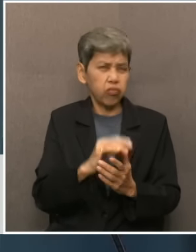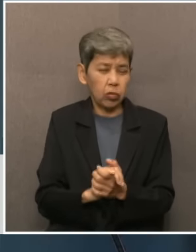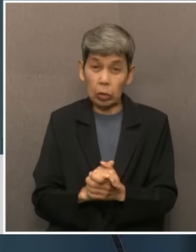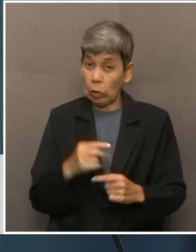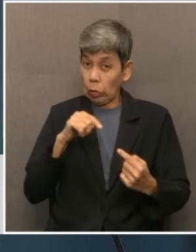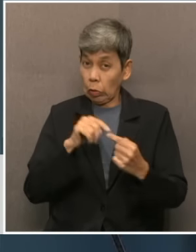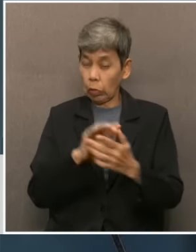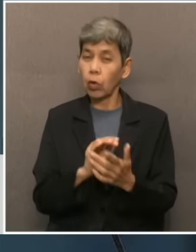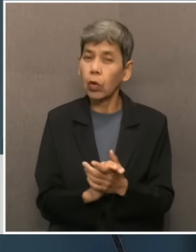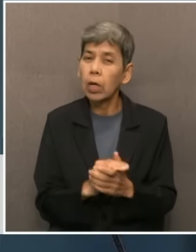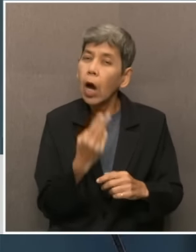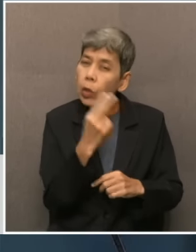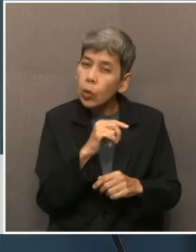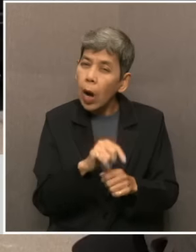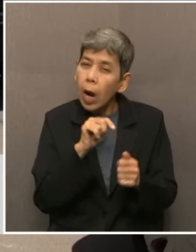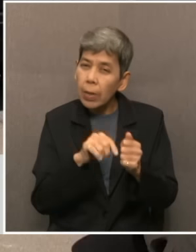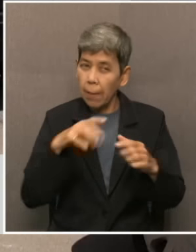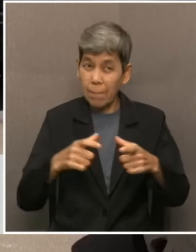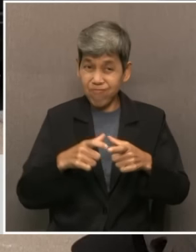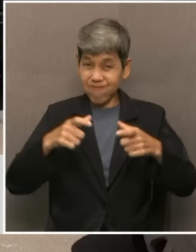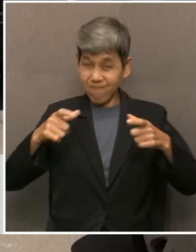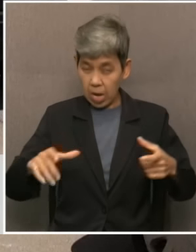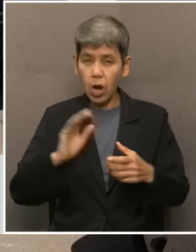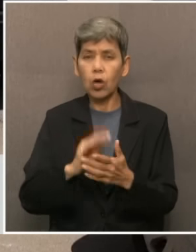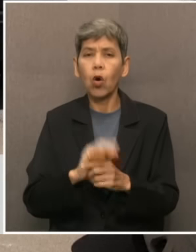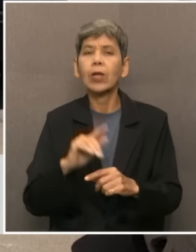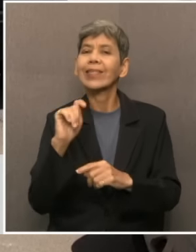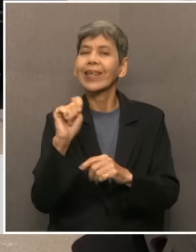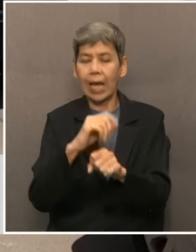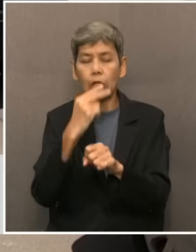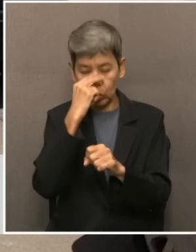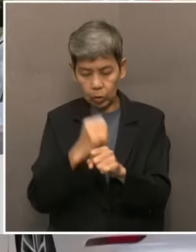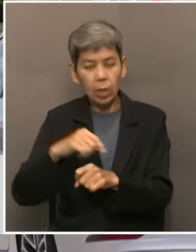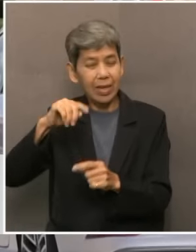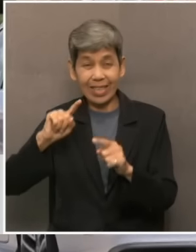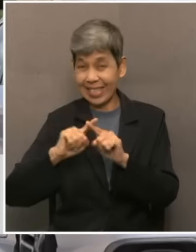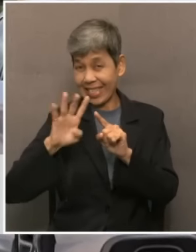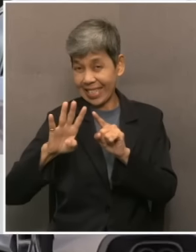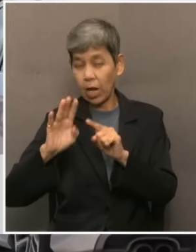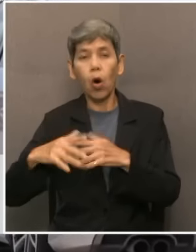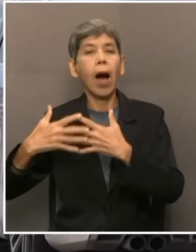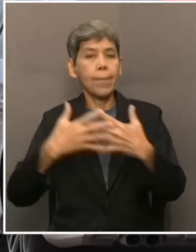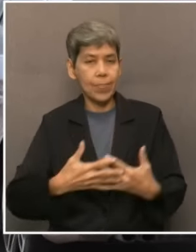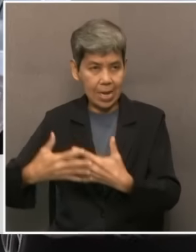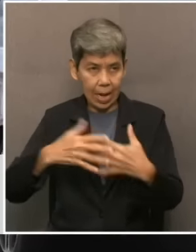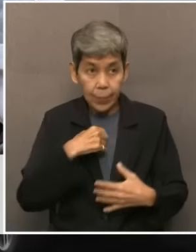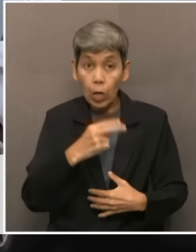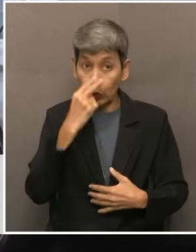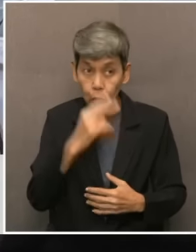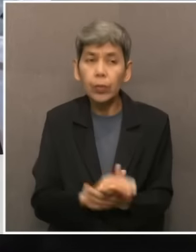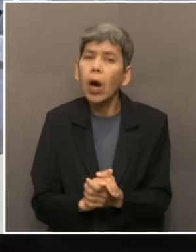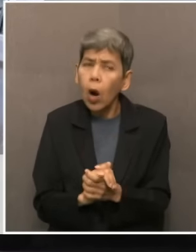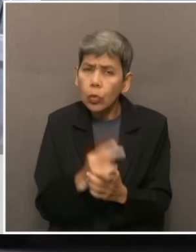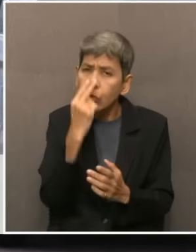มาจากเมืองฮิวสตันเมืองใหญ่สุดของรัดเทคซัสและเมืองใหญ่อัดับ 4 ของสหรฒอยทเห็นเลยนะคร trainings,